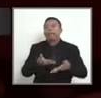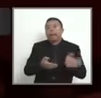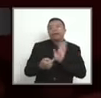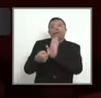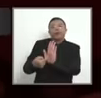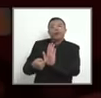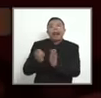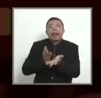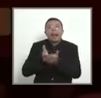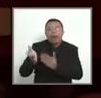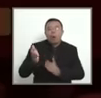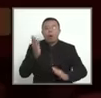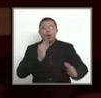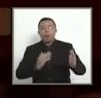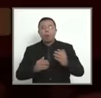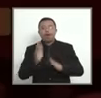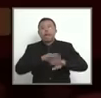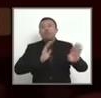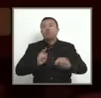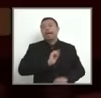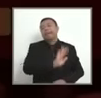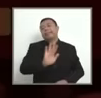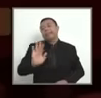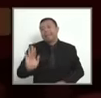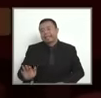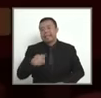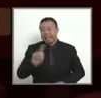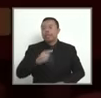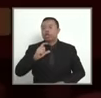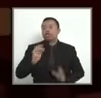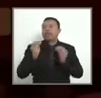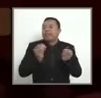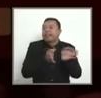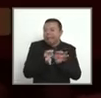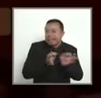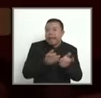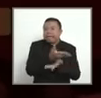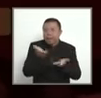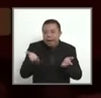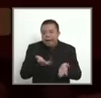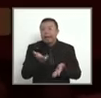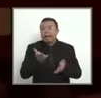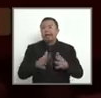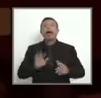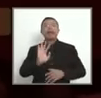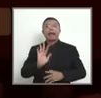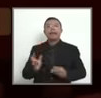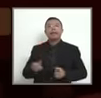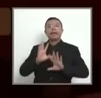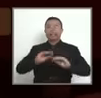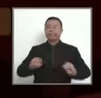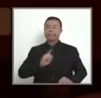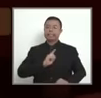saya pikir ini jalannya untuk bisa berkontribusi lebih besar gitu ya Nah kemudian ternyata belum